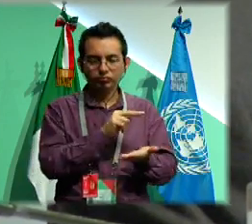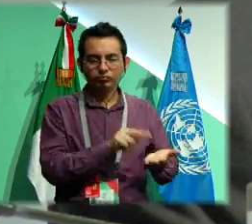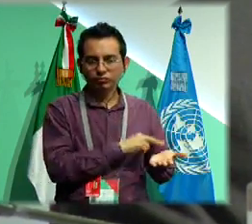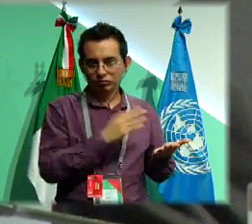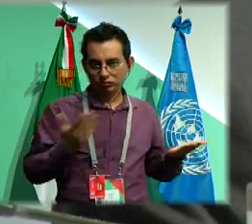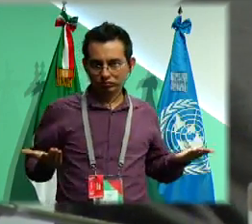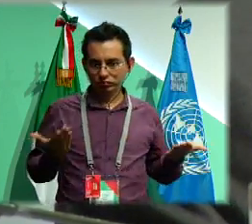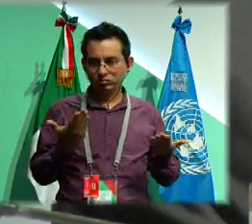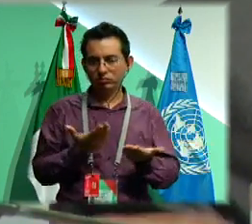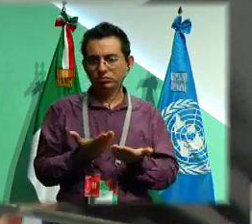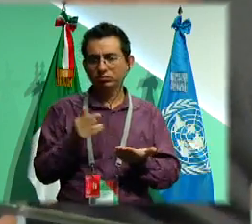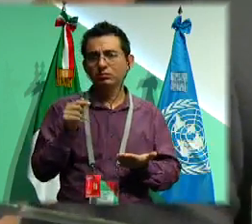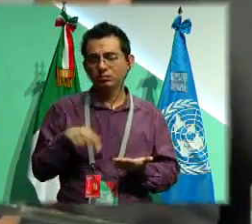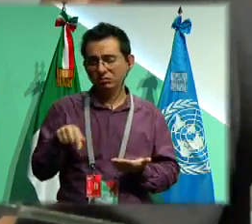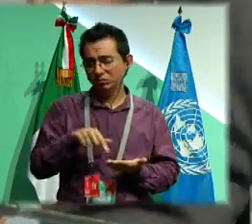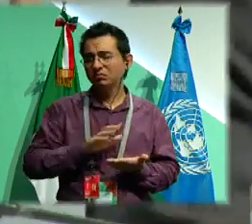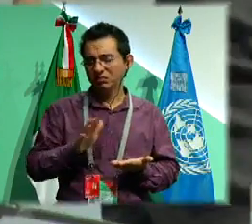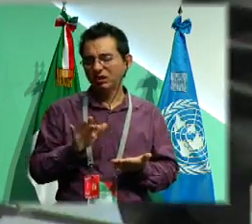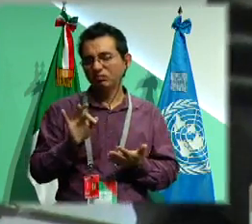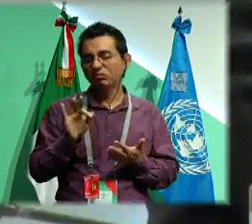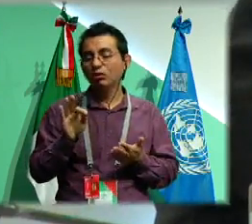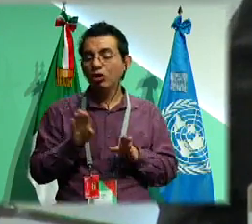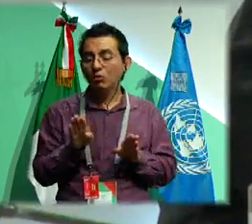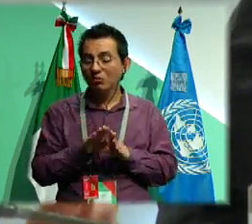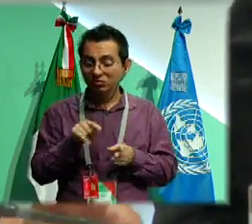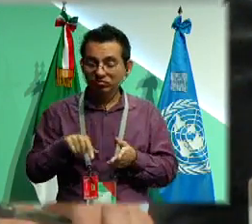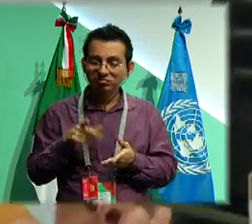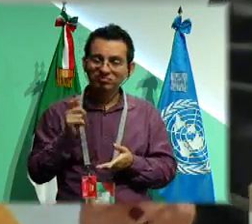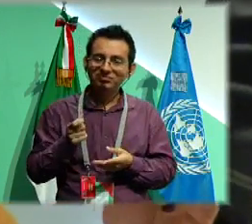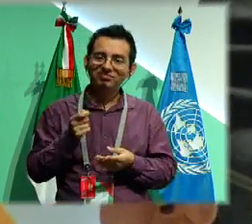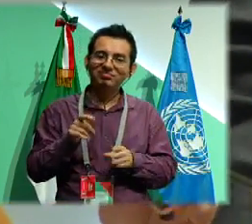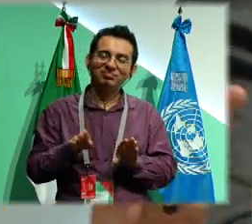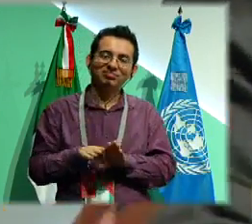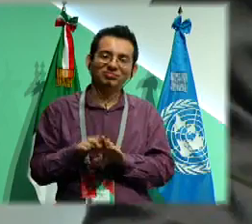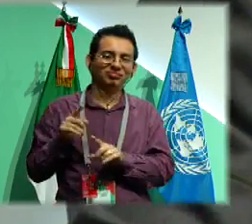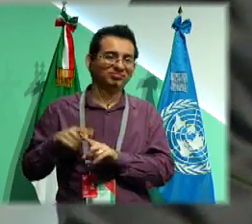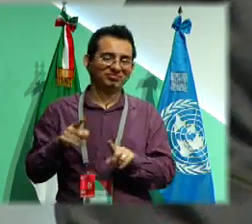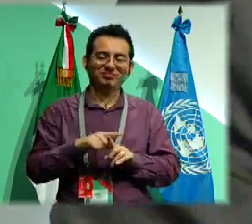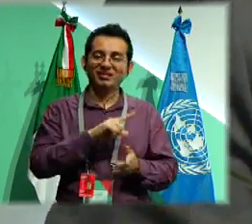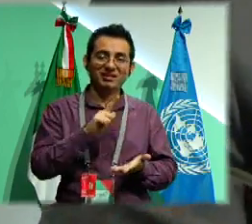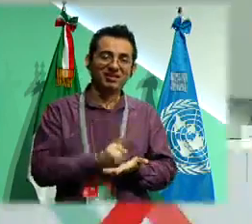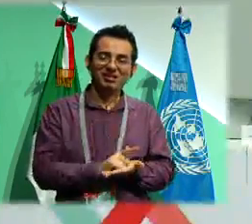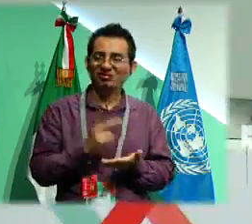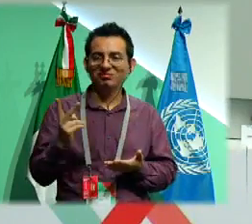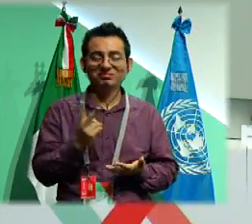Tout dépend des lois sur les contrats entre deux pays. Merci, Marcella.